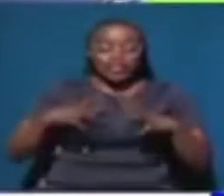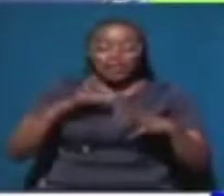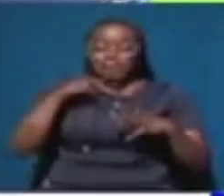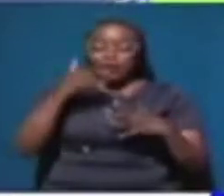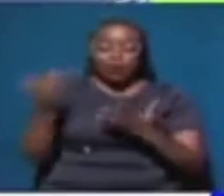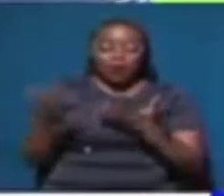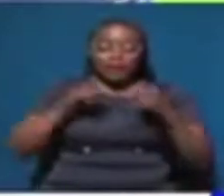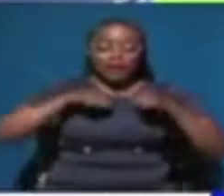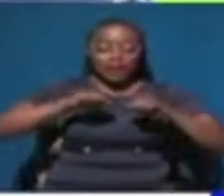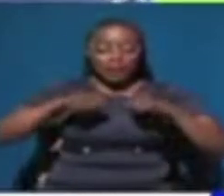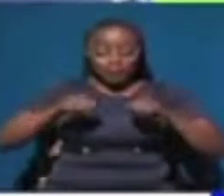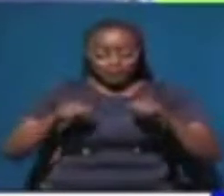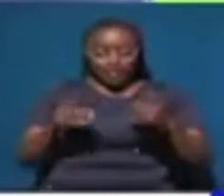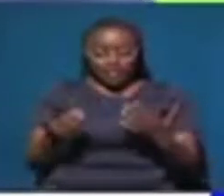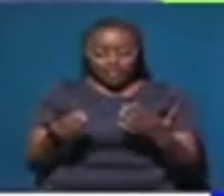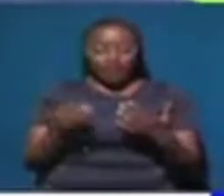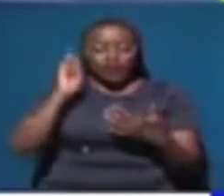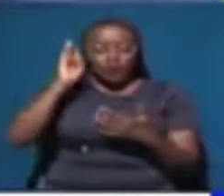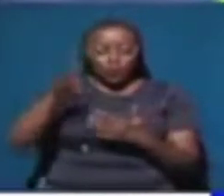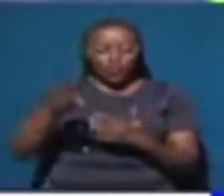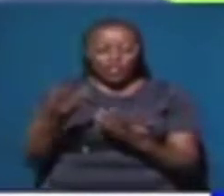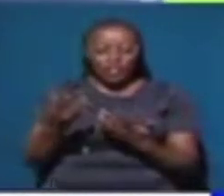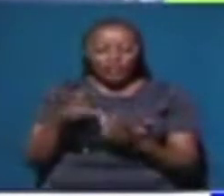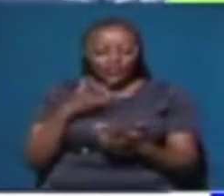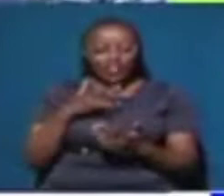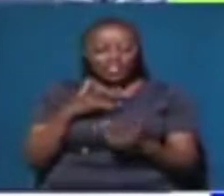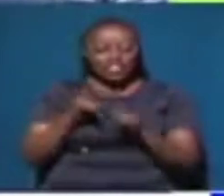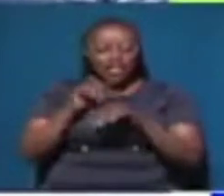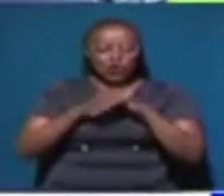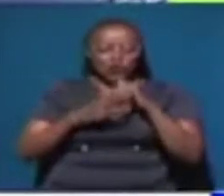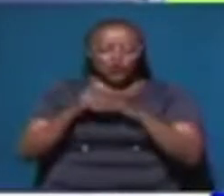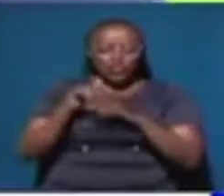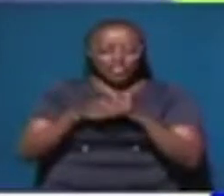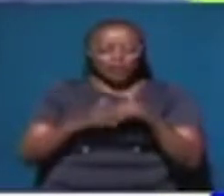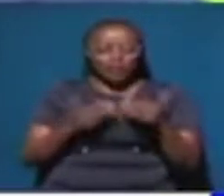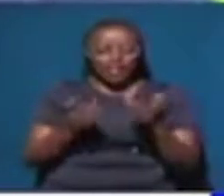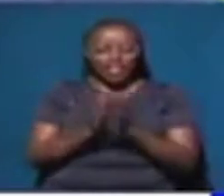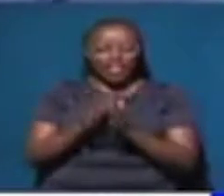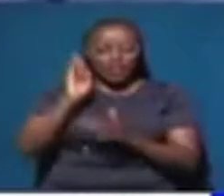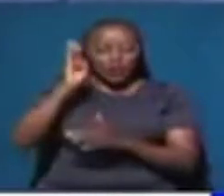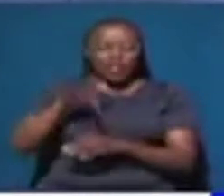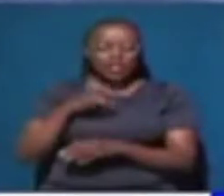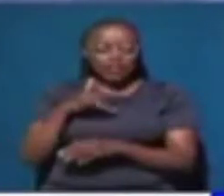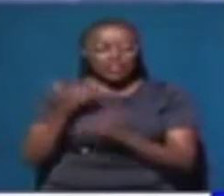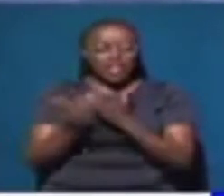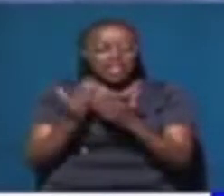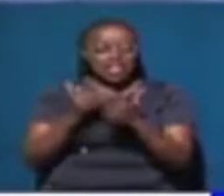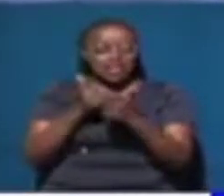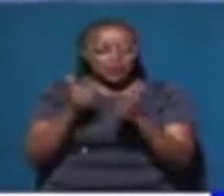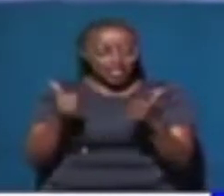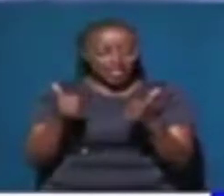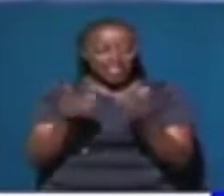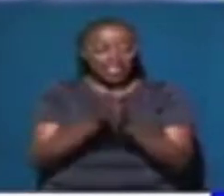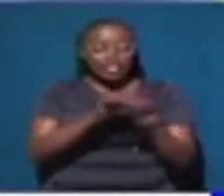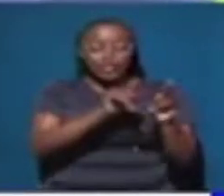nĩ boda boda rĩ nĩ mekũigua maiganĩire na makaigua mamenyereirwo